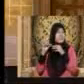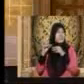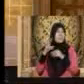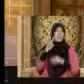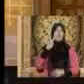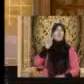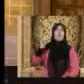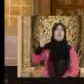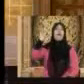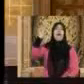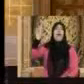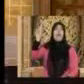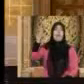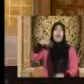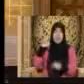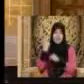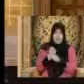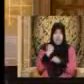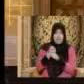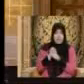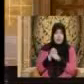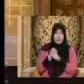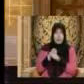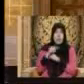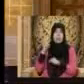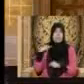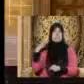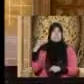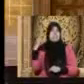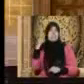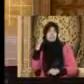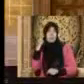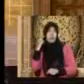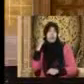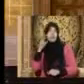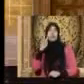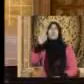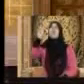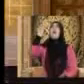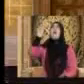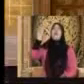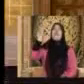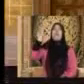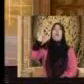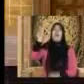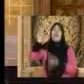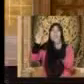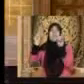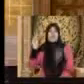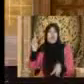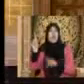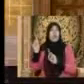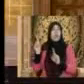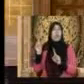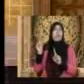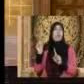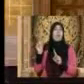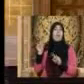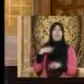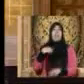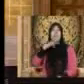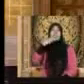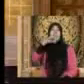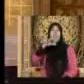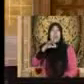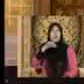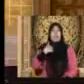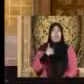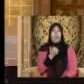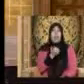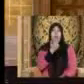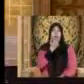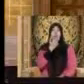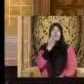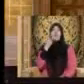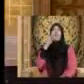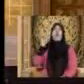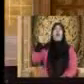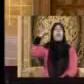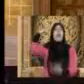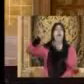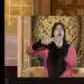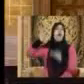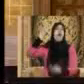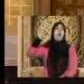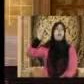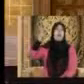جميع عملك وفي جميع أعمالك. التقوى أن ترى ربك في جميع أقوالك. التقوى أن ترى ربك في